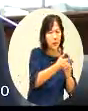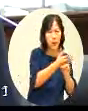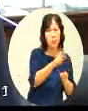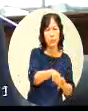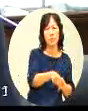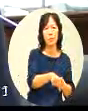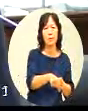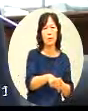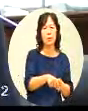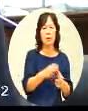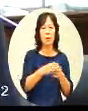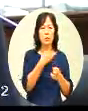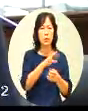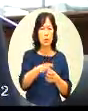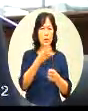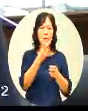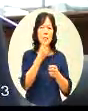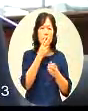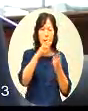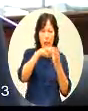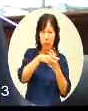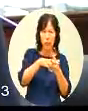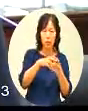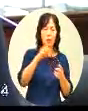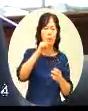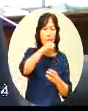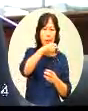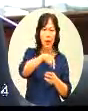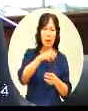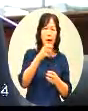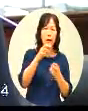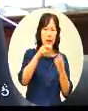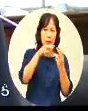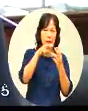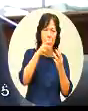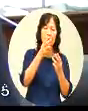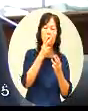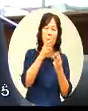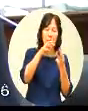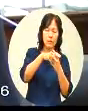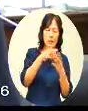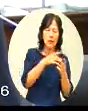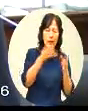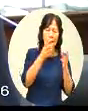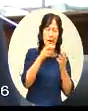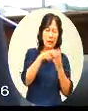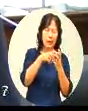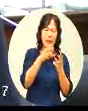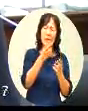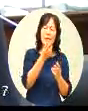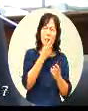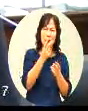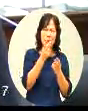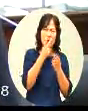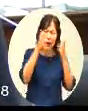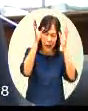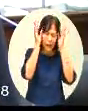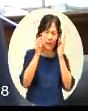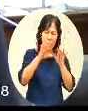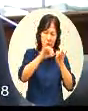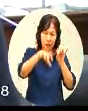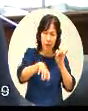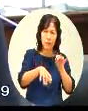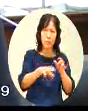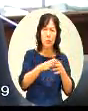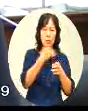说这个亚洲，我们台湾是一个亚洲一个亚热带的一个国家，这是一个常态性的疾